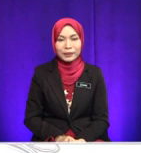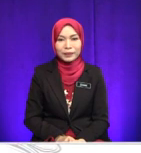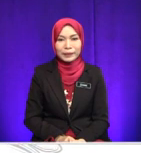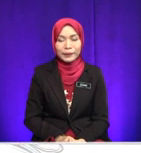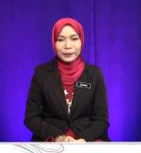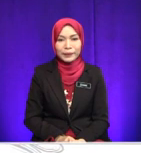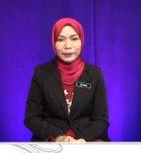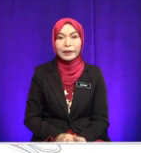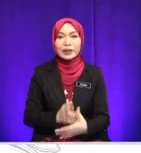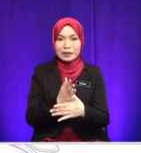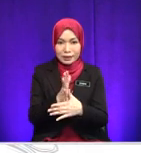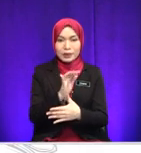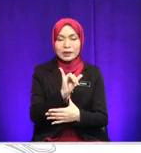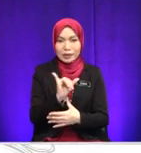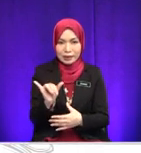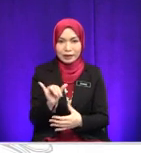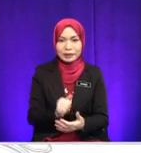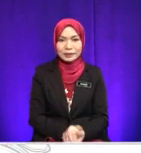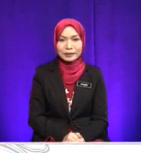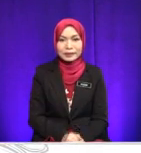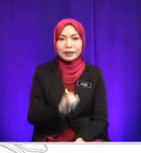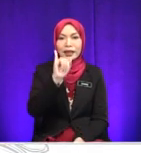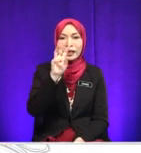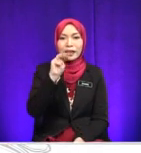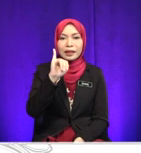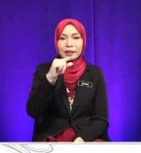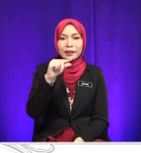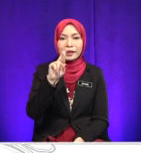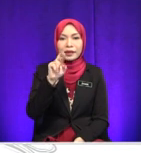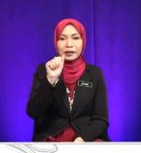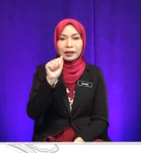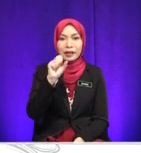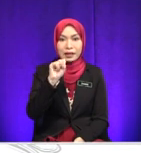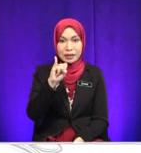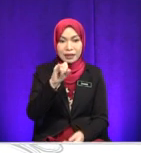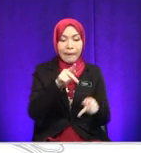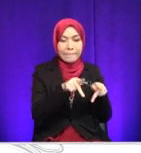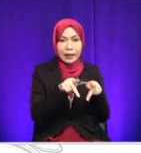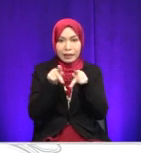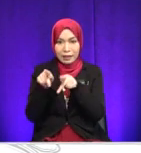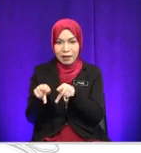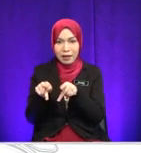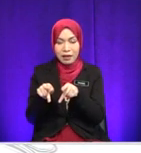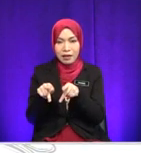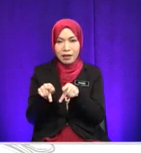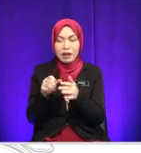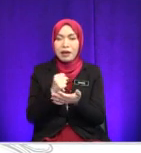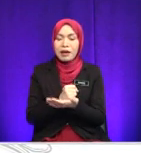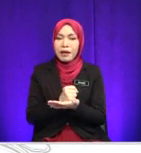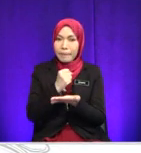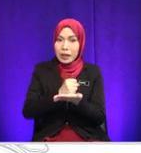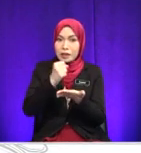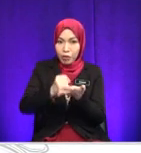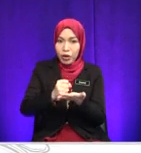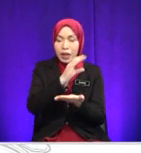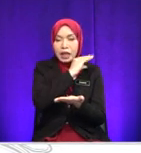Yang seterusnya, imigrasi, pasport dan juga visa.